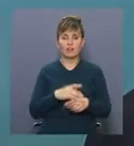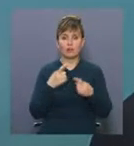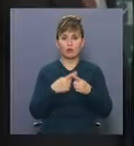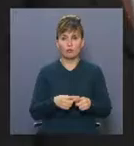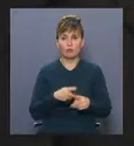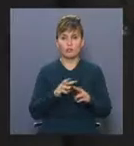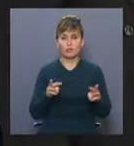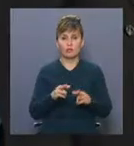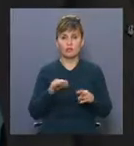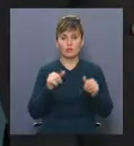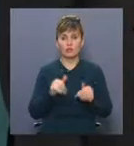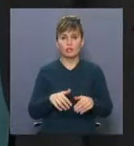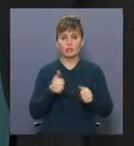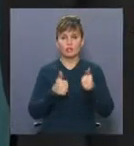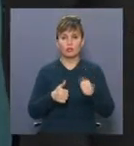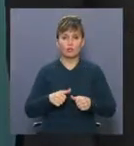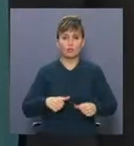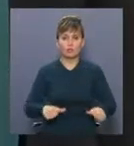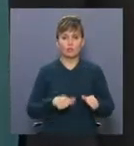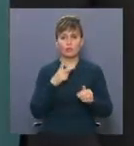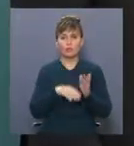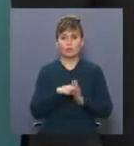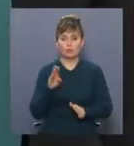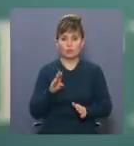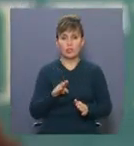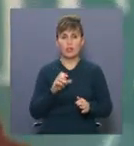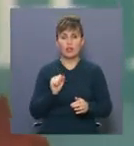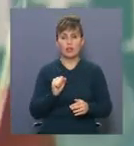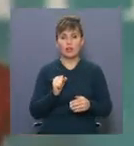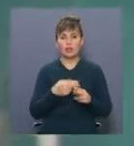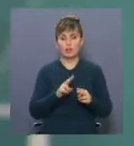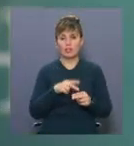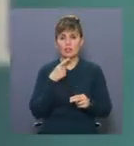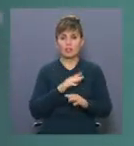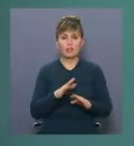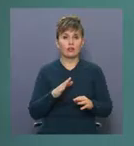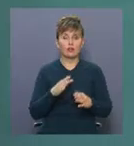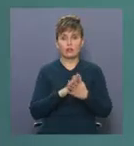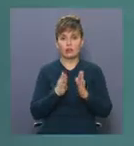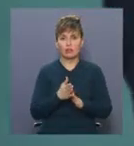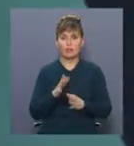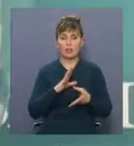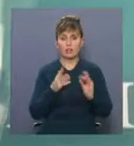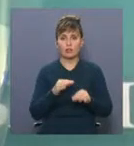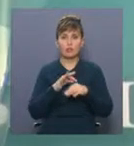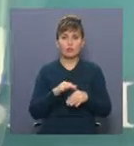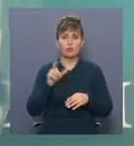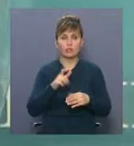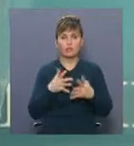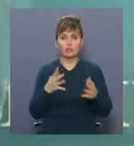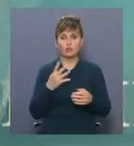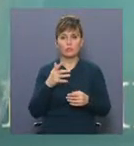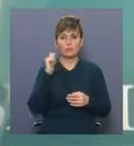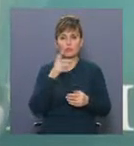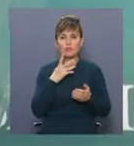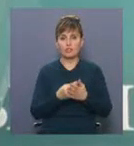министра» по решению конкурсной комиссии признана лучшей в номинации «Монография». Автор признается, это не мемуары, это анализ, проведенный человеком более 45 лет